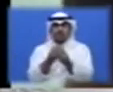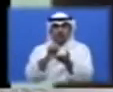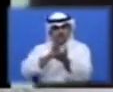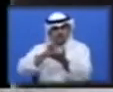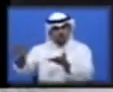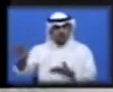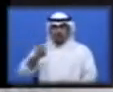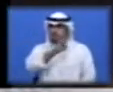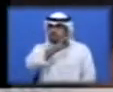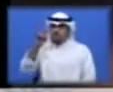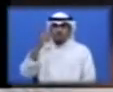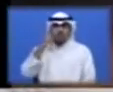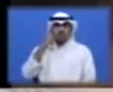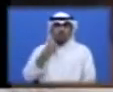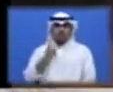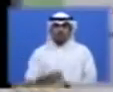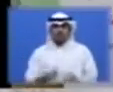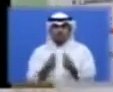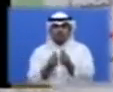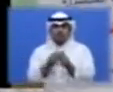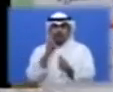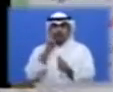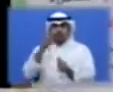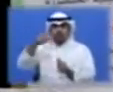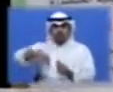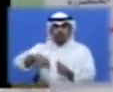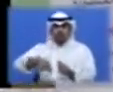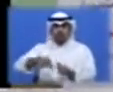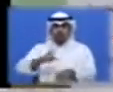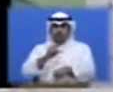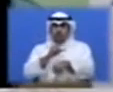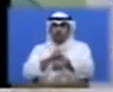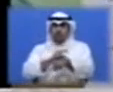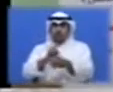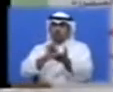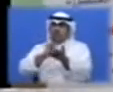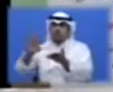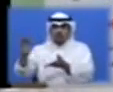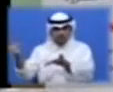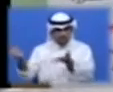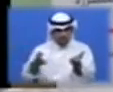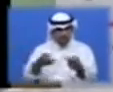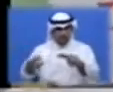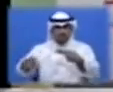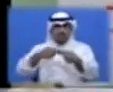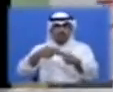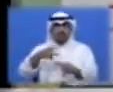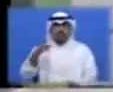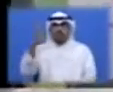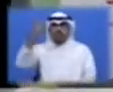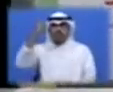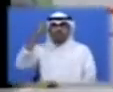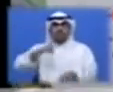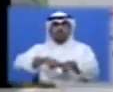منعنا كل الأطباء من خارج محافظة رفح ممنوعون من الدخول إلى محافظة رفح.